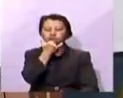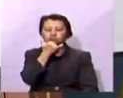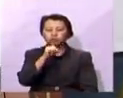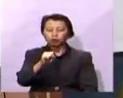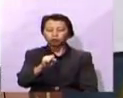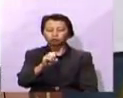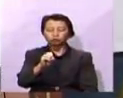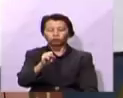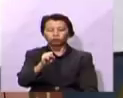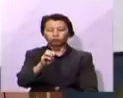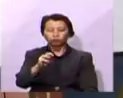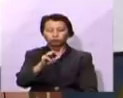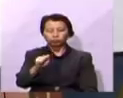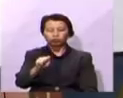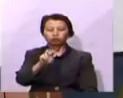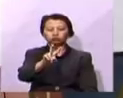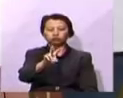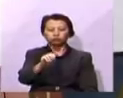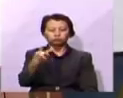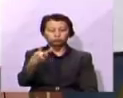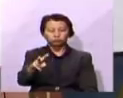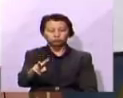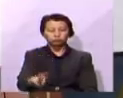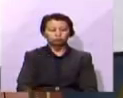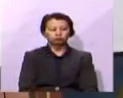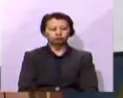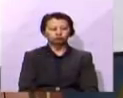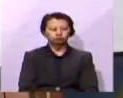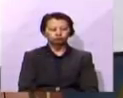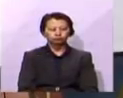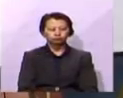Keselamatan Langkah-Langkah Khas 2012.